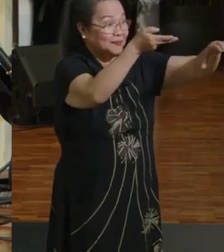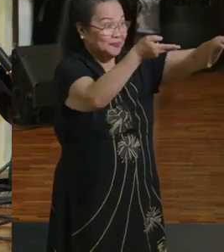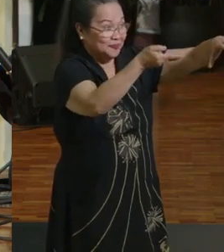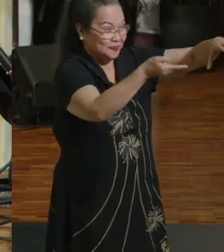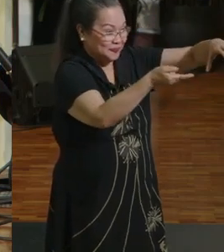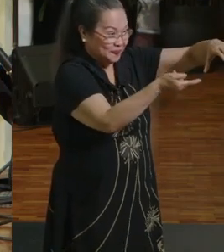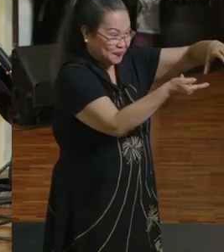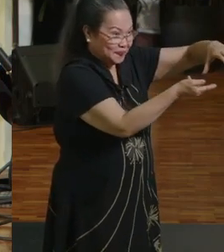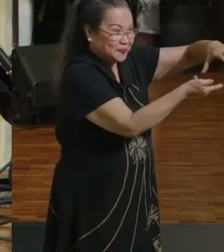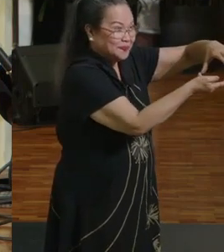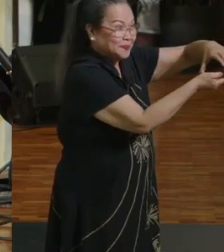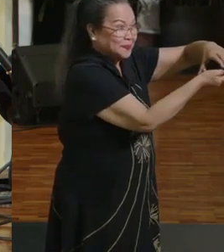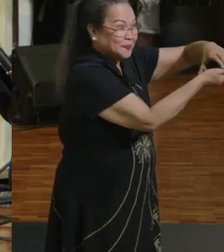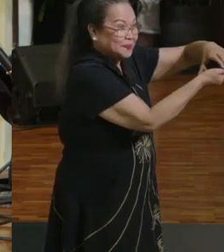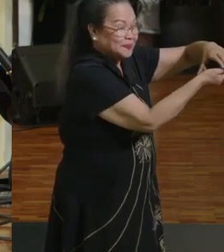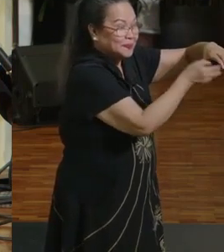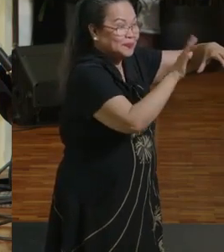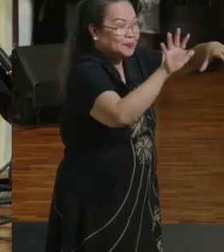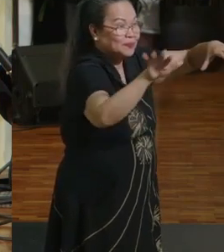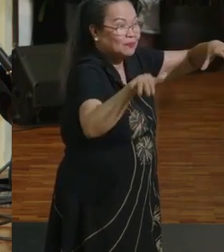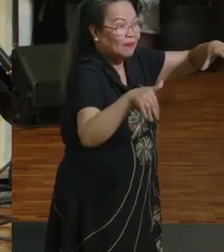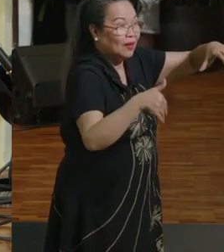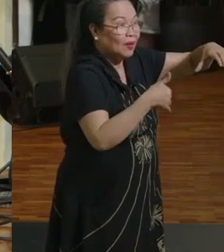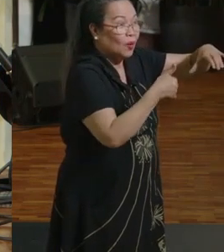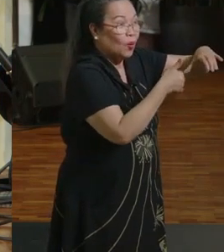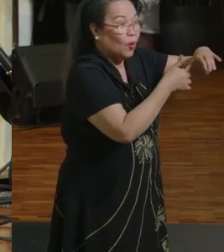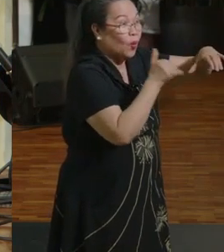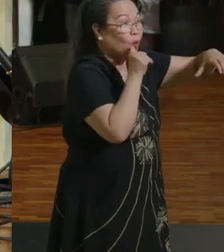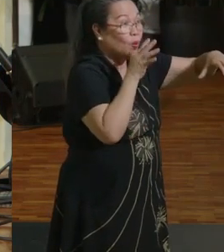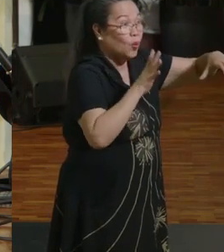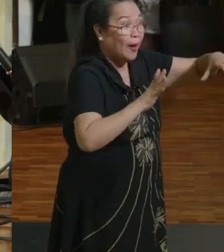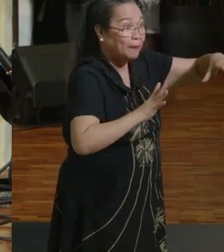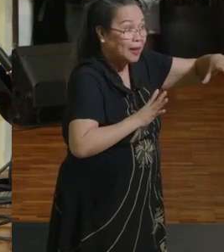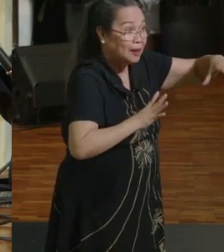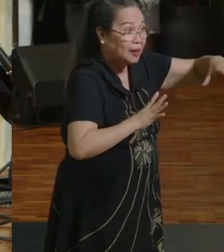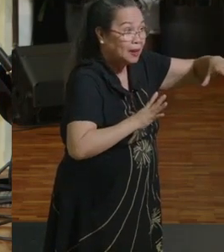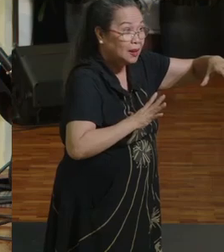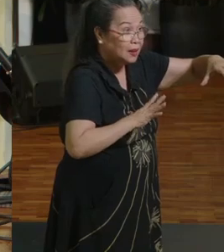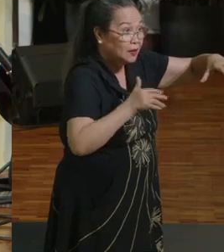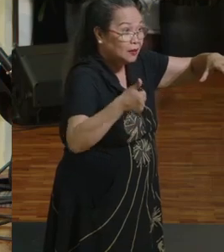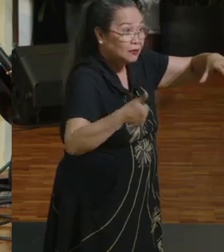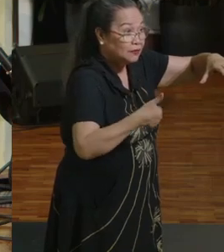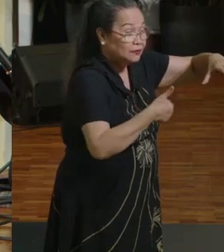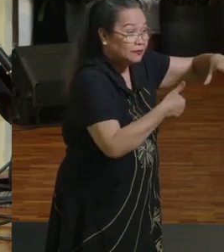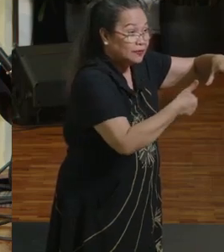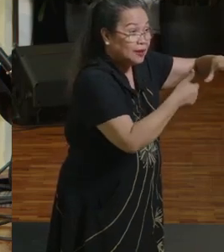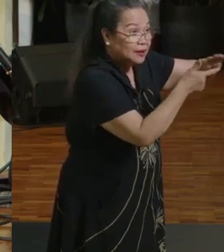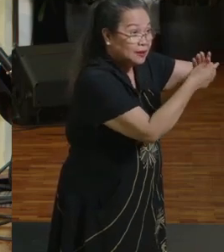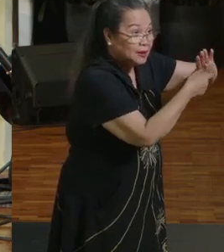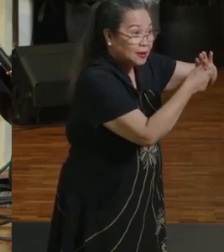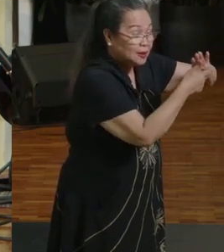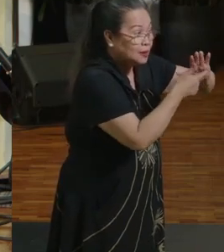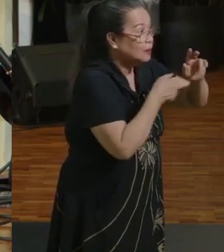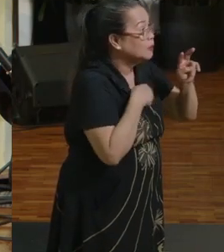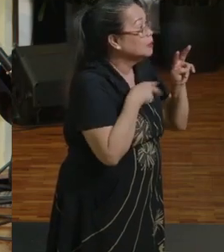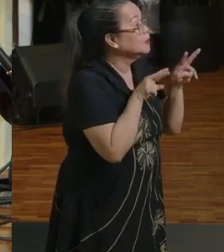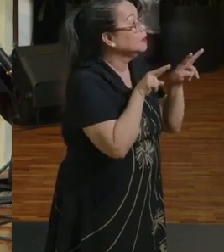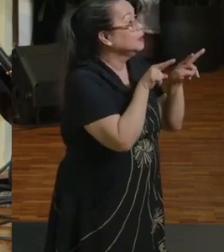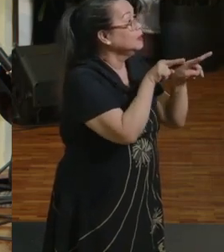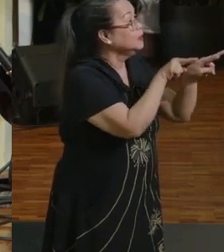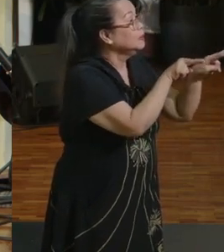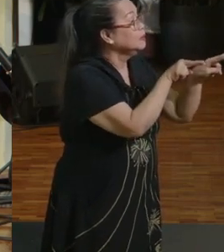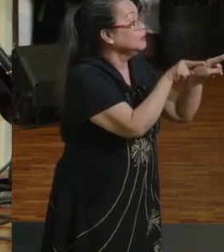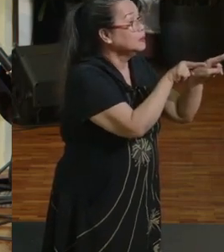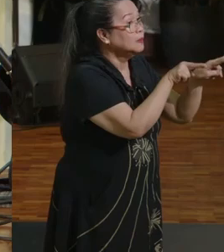sabi doon, and all his acquaintances and the women who had followed him from Galilee stood at a distance watching